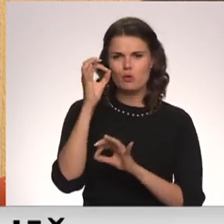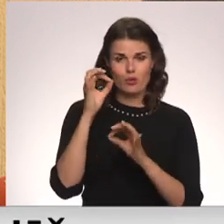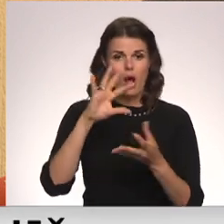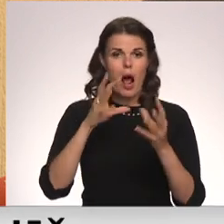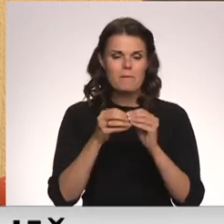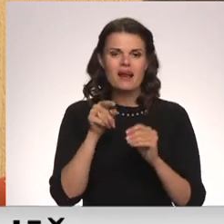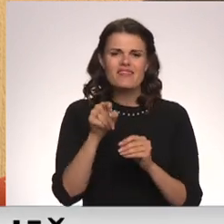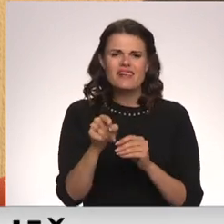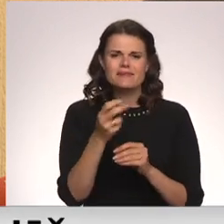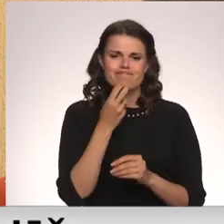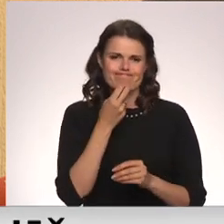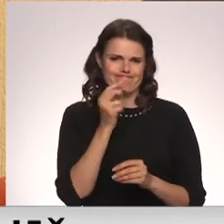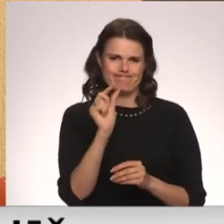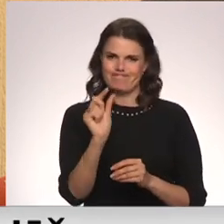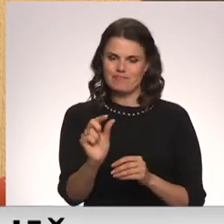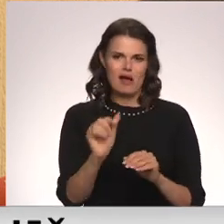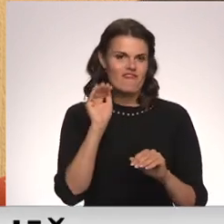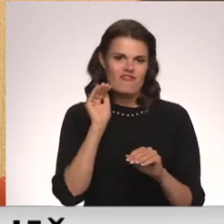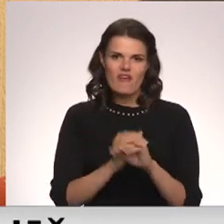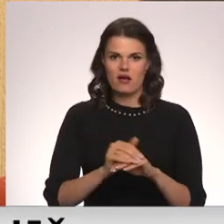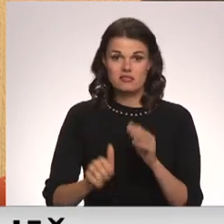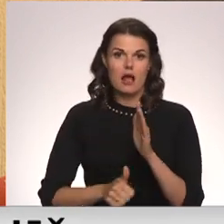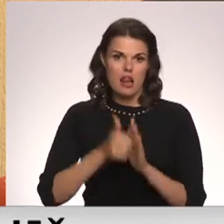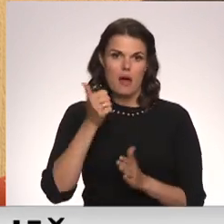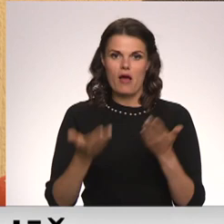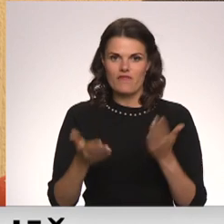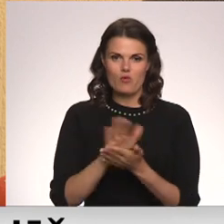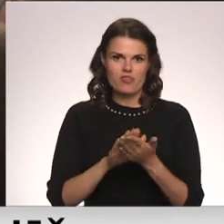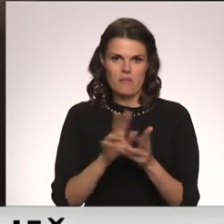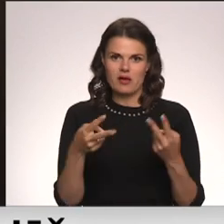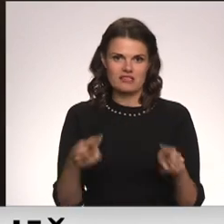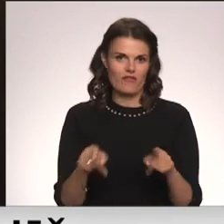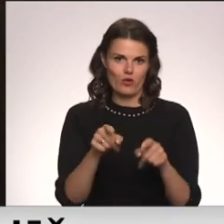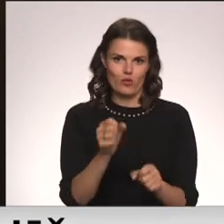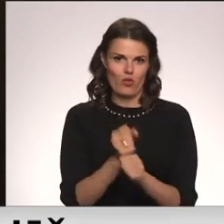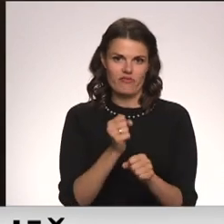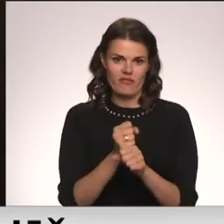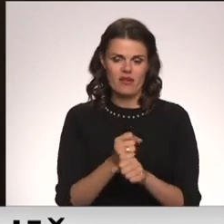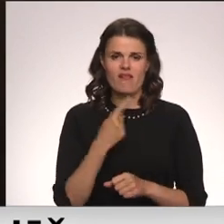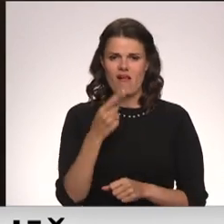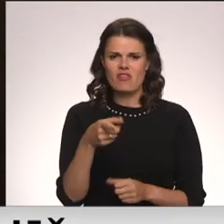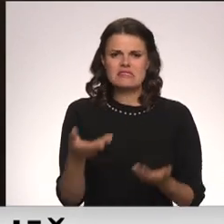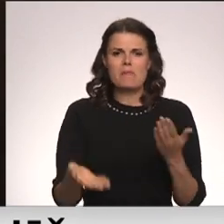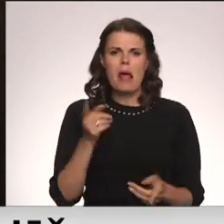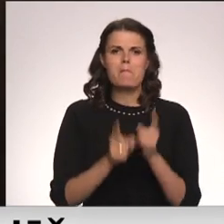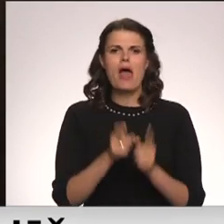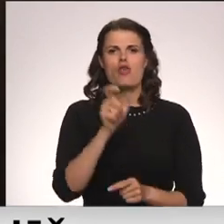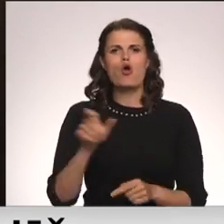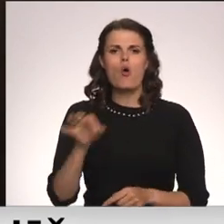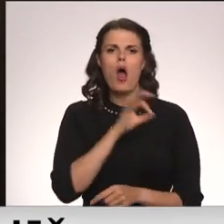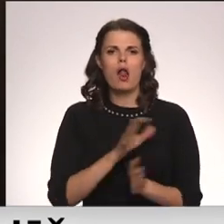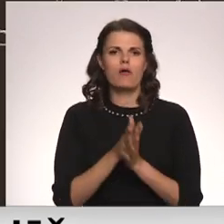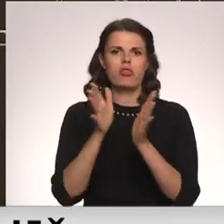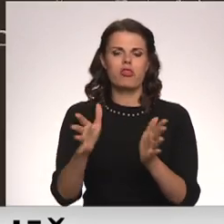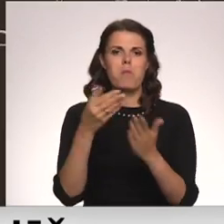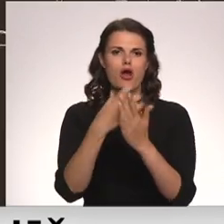ir tik simboliski, ka faktiski nu, tad labāk varbūt nemaz to nedarīt. Tas ir mēģinājums pedagogu algas padarīt par pašvaldību